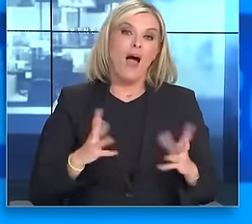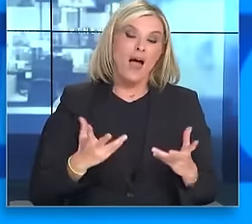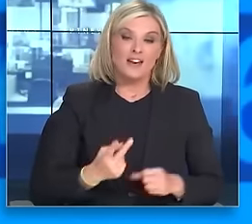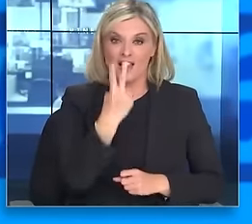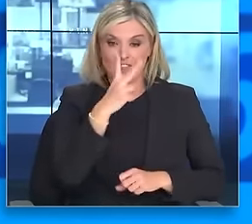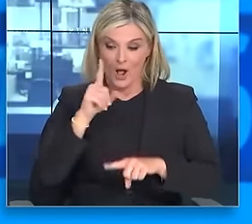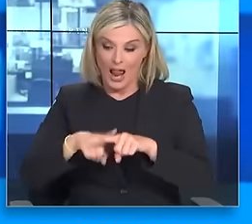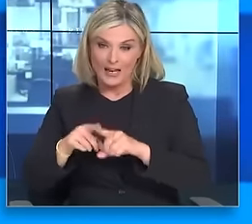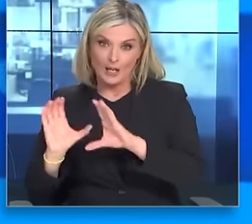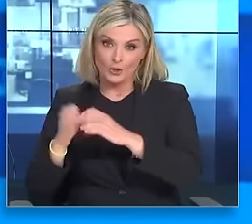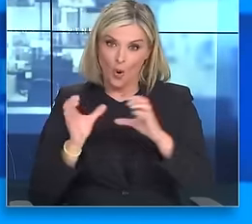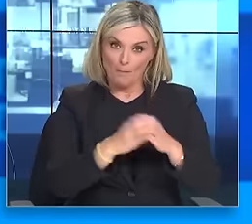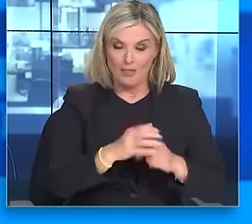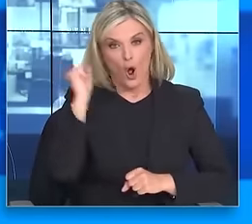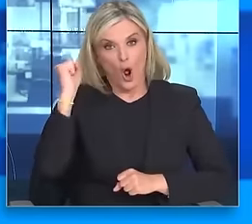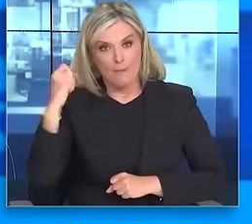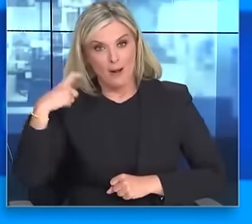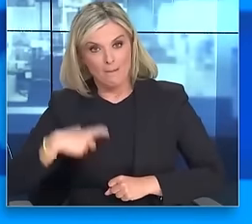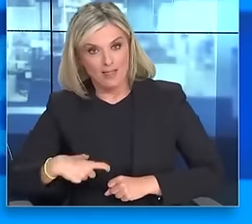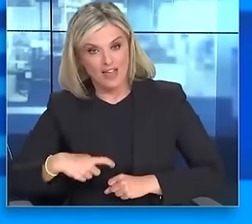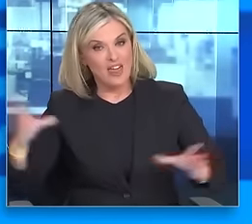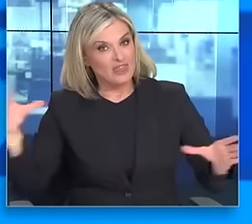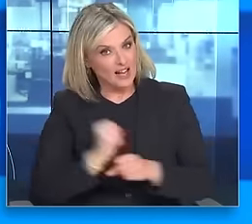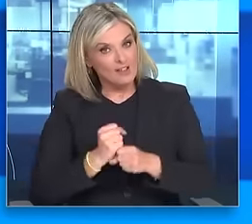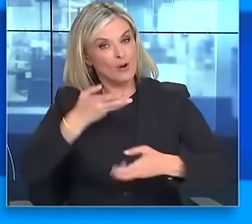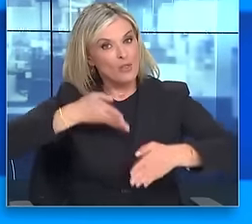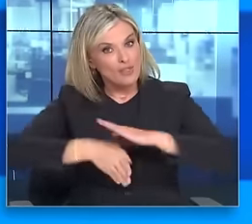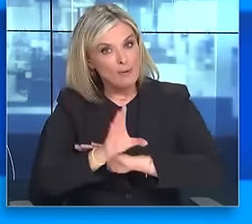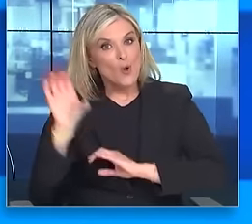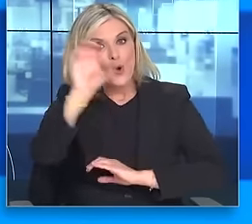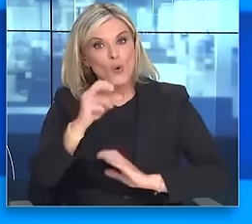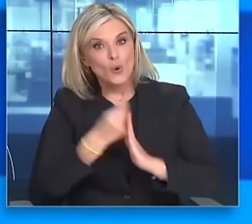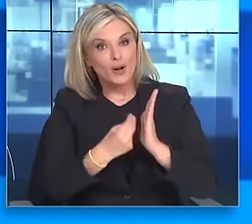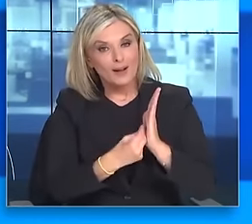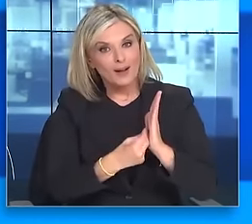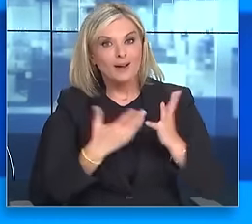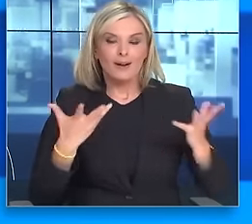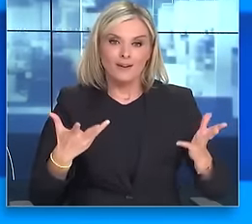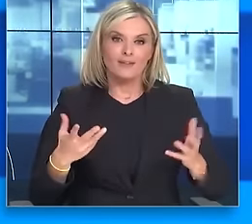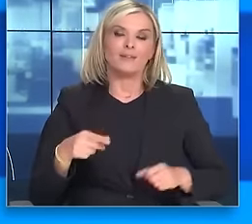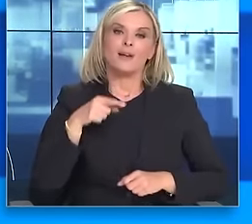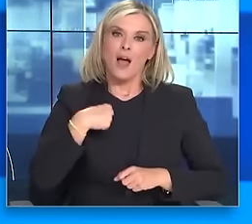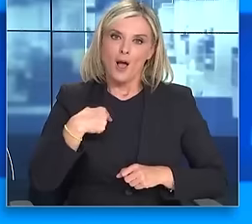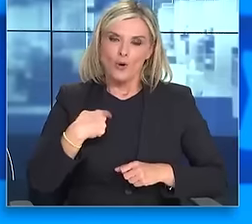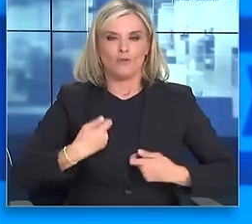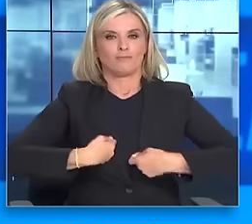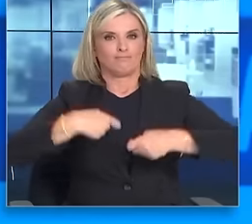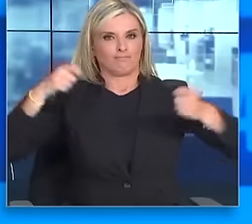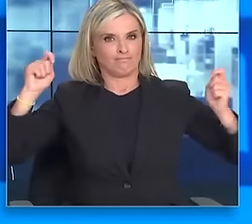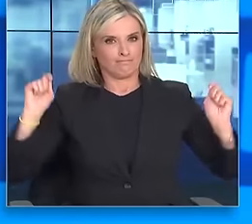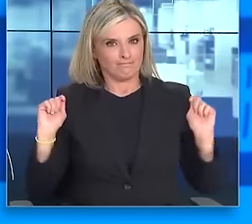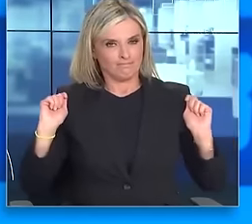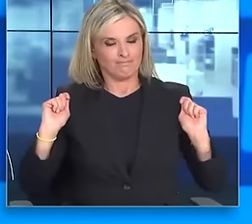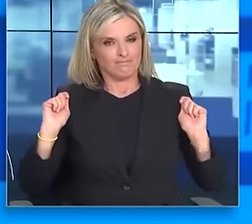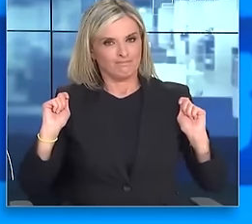ομάδες καταφέρουν. Δεν θα είναι εύκολο, αλλά αν καταφέρουν να προκριθούν στον τελικό της Ευρωλίγκας, εκεί θα βγάλω το αθλητικό μου καπέλο και